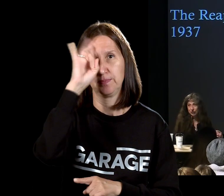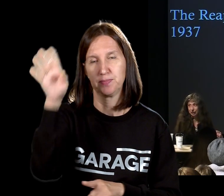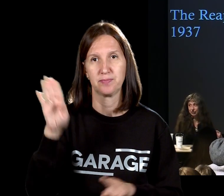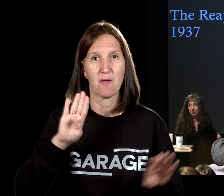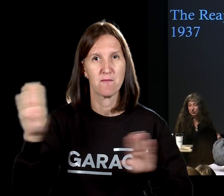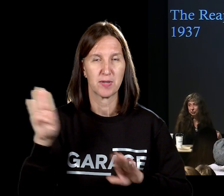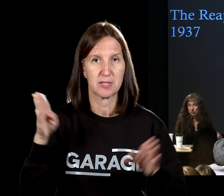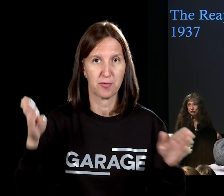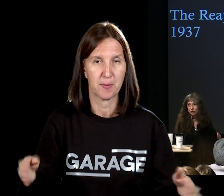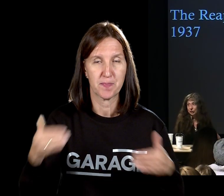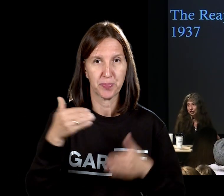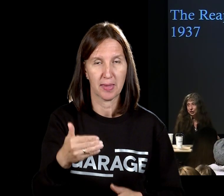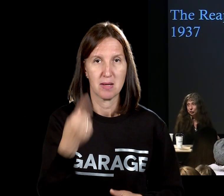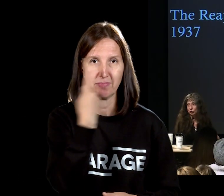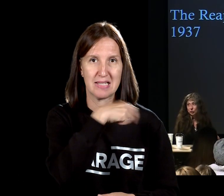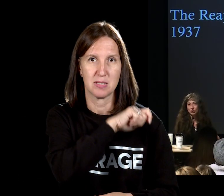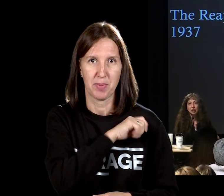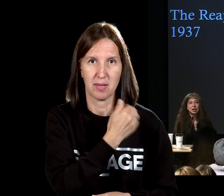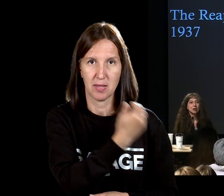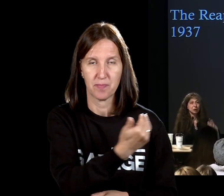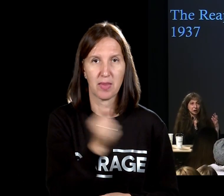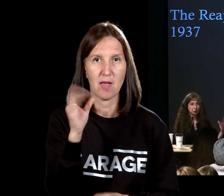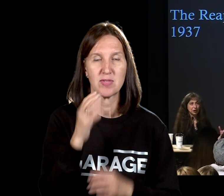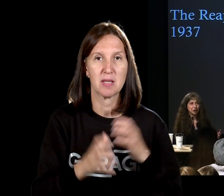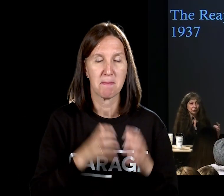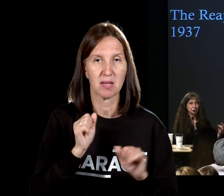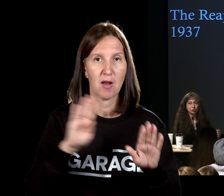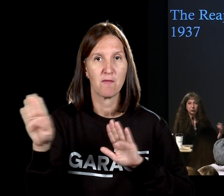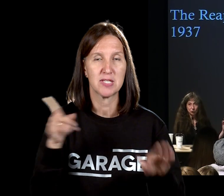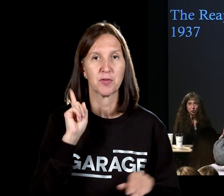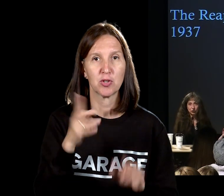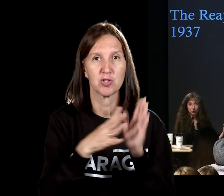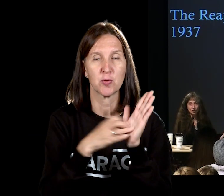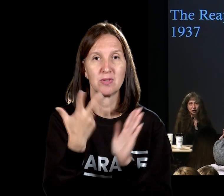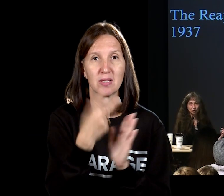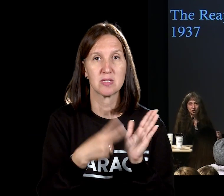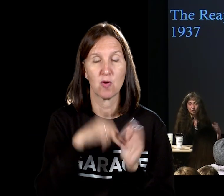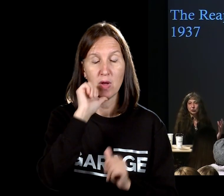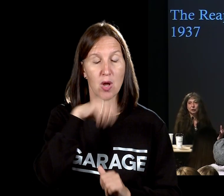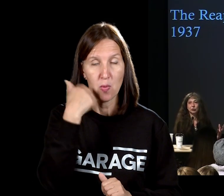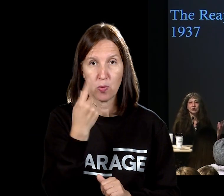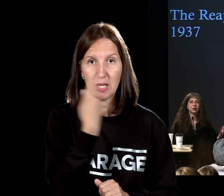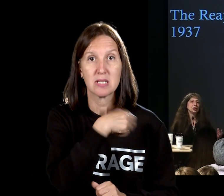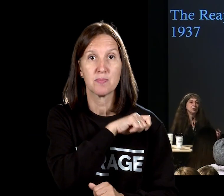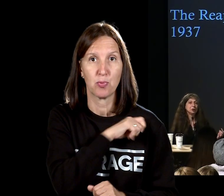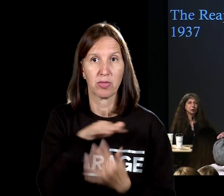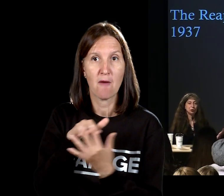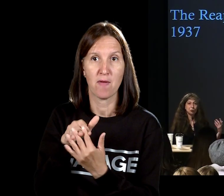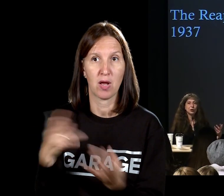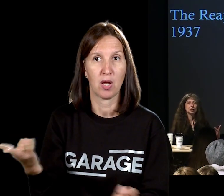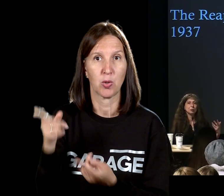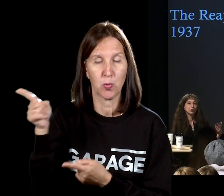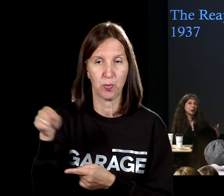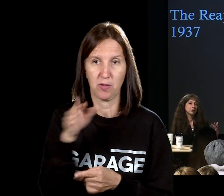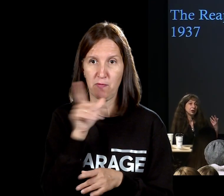республиканской Испании на Всемирной выставке 1937 года. Испания, которая воюет с Франко, которая там наполовину захвачена, и при этом